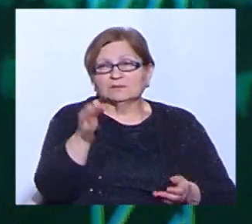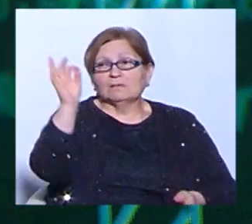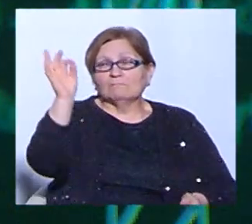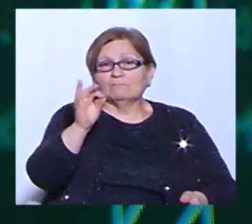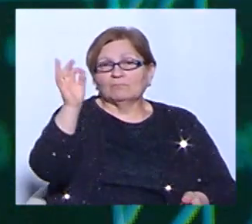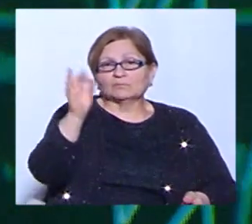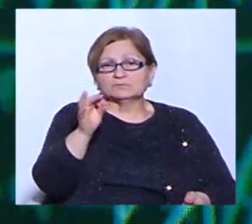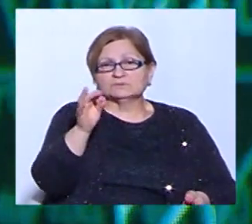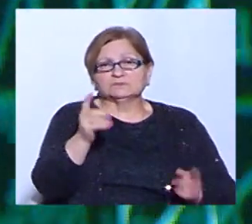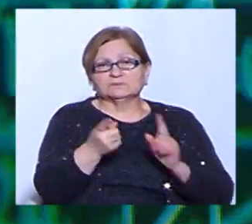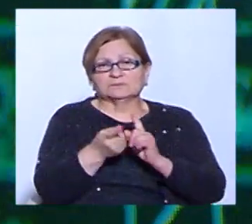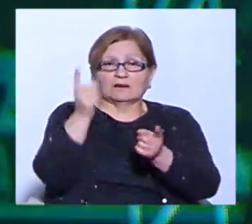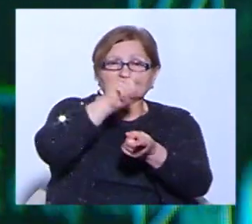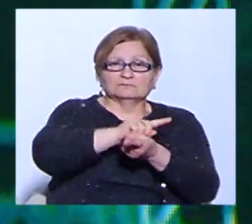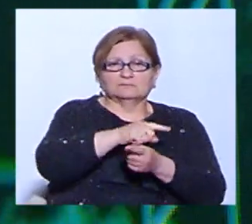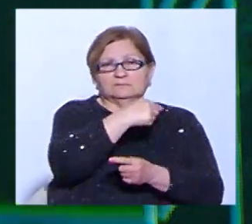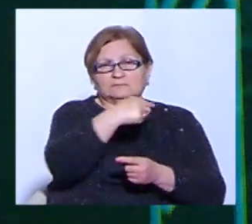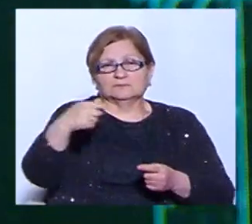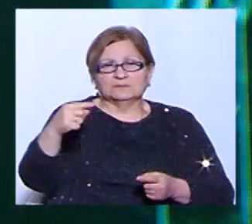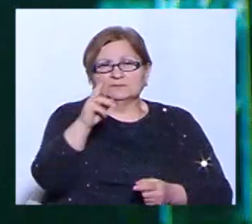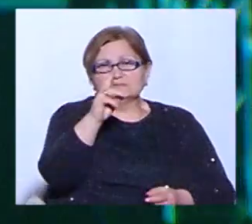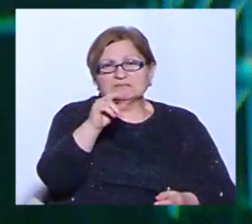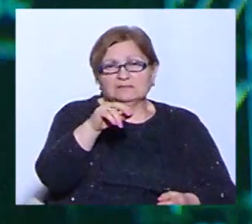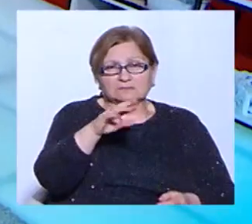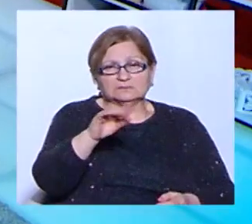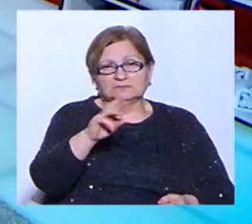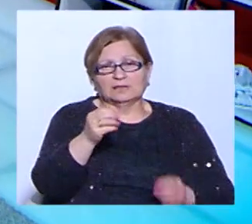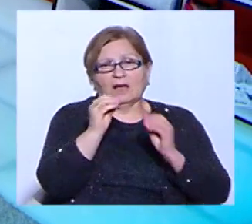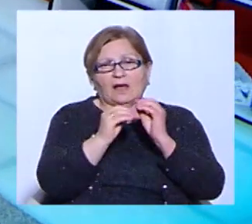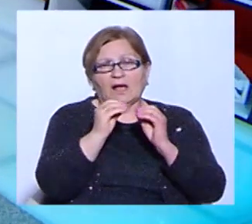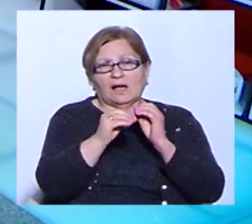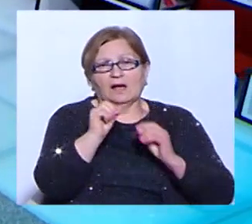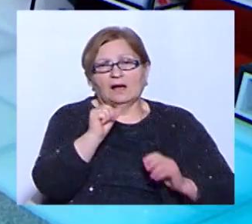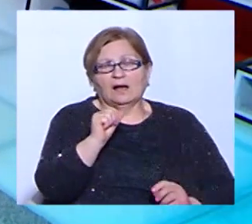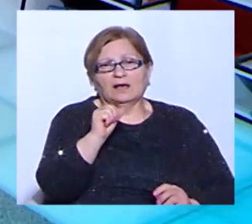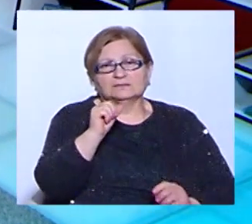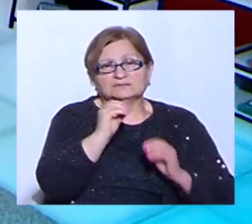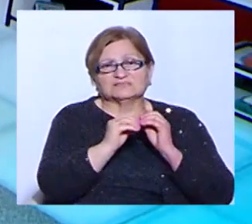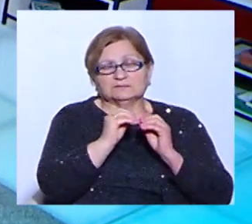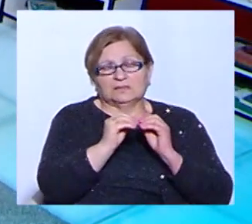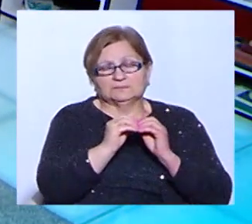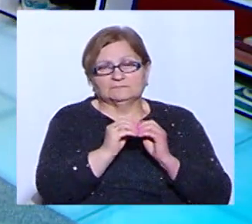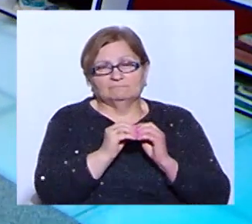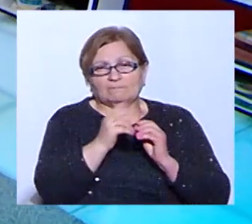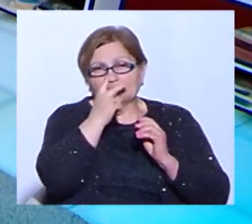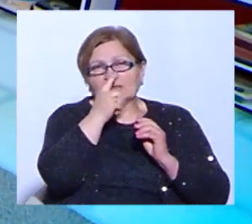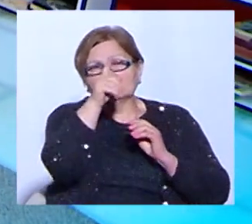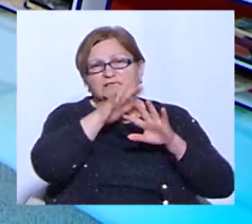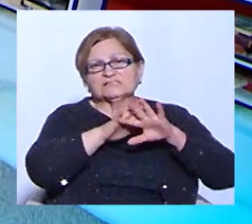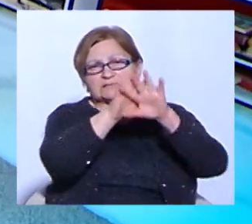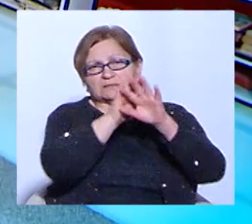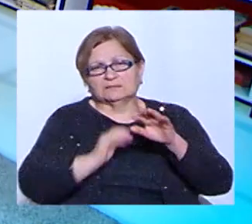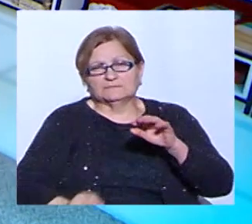პროცენტი წარმოვადგინოთ წილადის და 10 წილადის სახით. ახლა და ეკრანზე გამოჩნდება ცხრილი და გავარჩიოთ ერთად